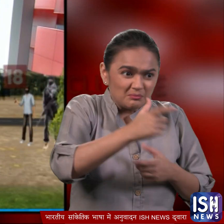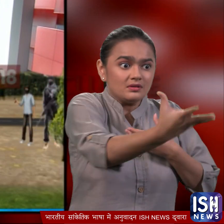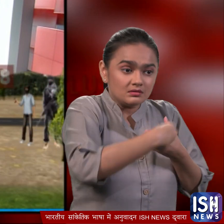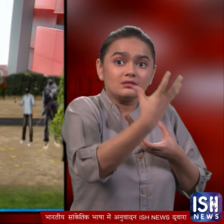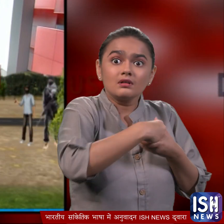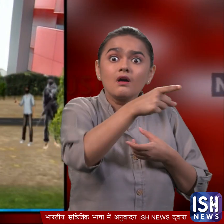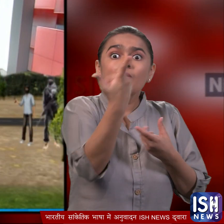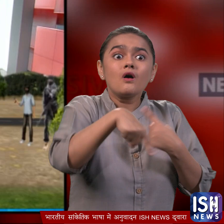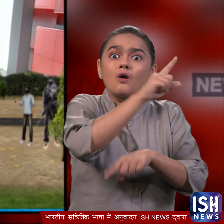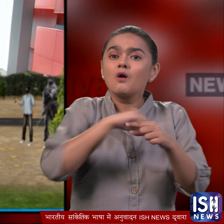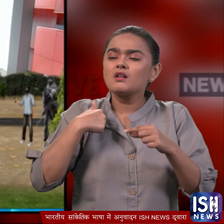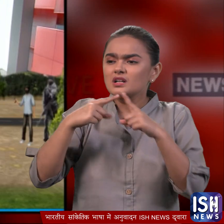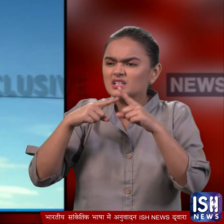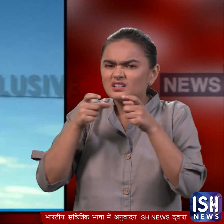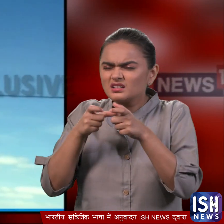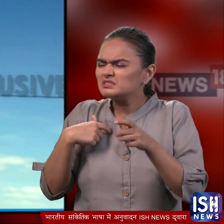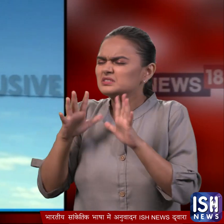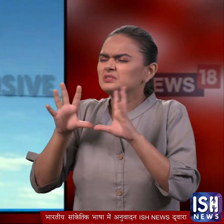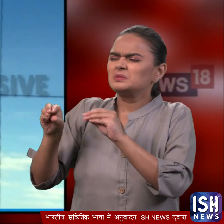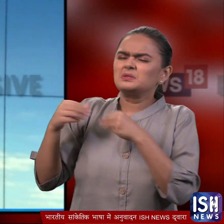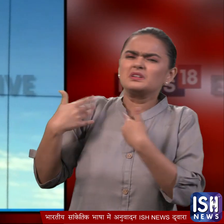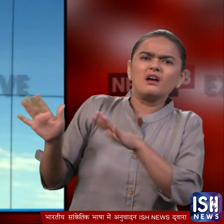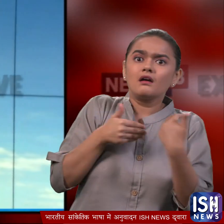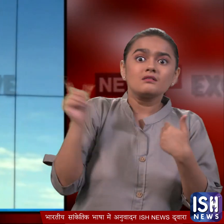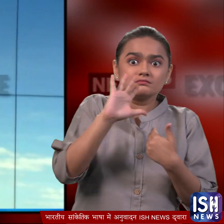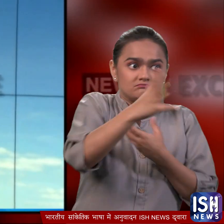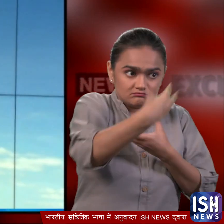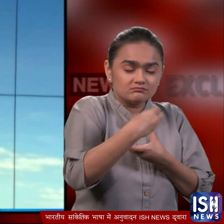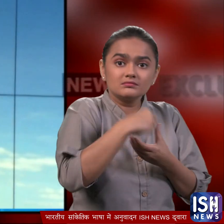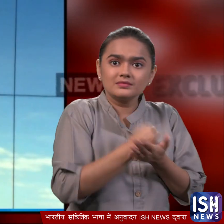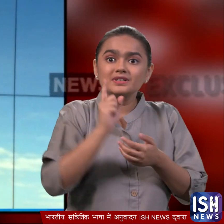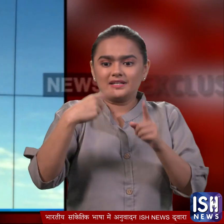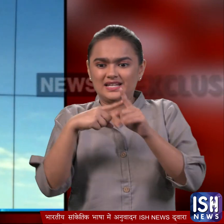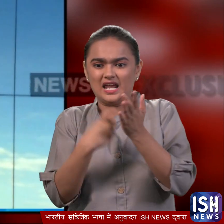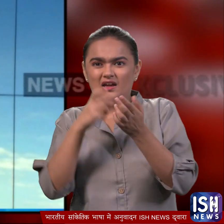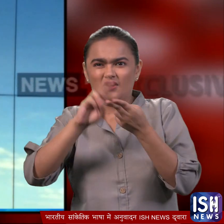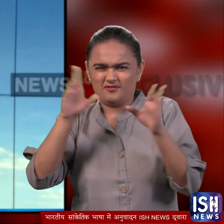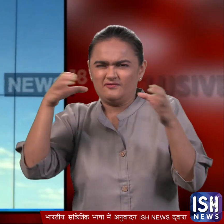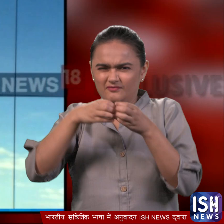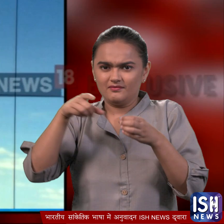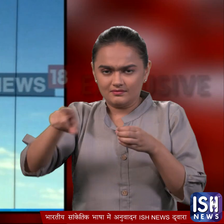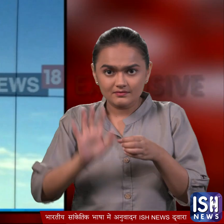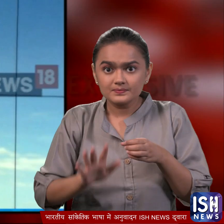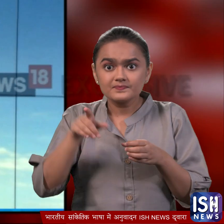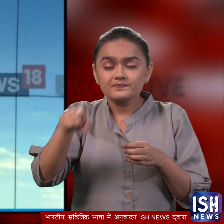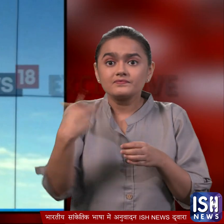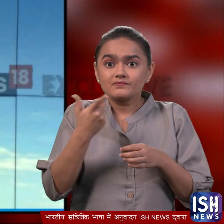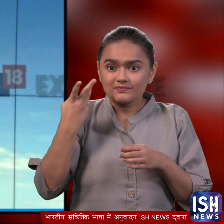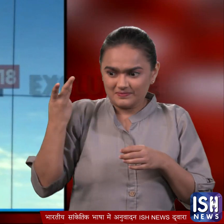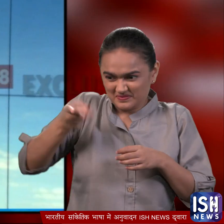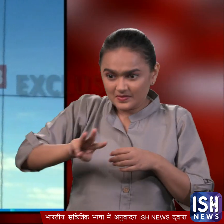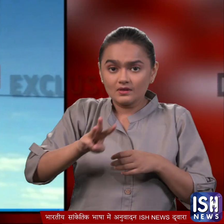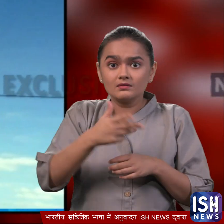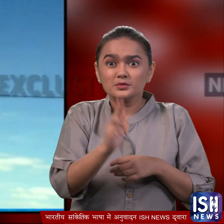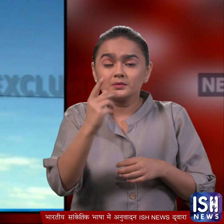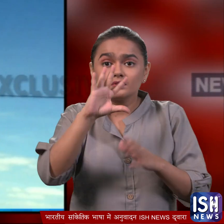अपने साथ जोड़ने की। सौभाग्य की एक बात यह कि जम्मू कश्मीर में टीआरएफ यानी द रेजिस्टेंस फोर्स नाम के आतंकी संगठन ने 3